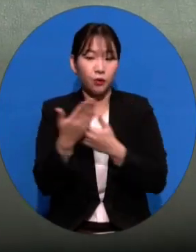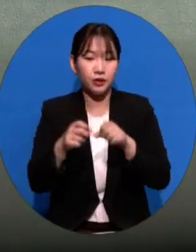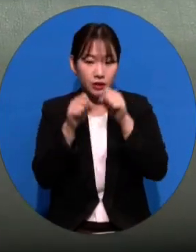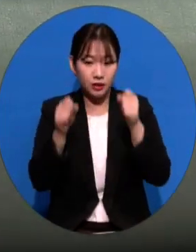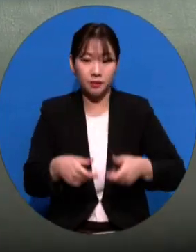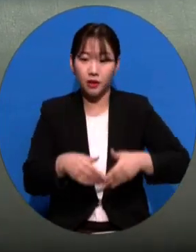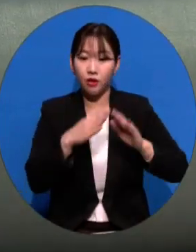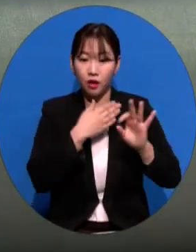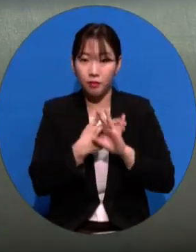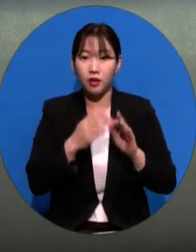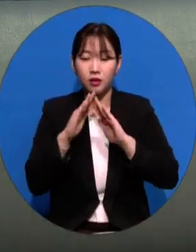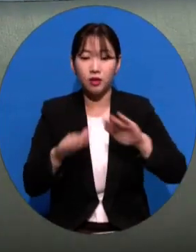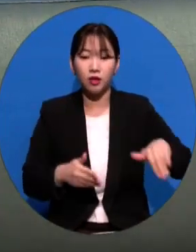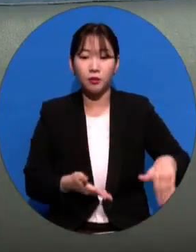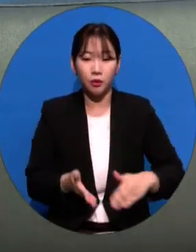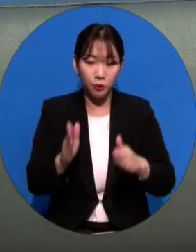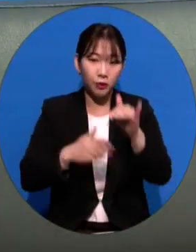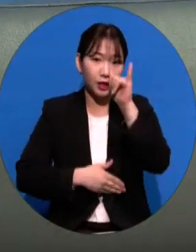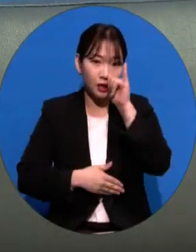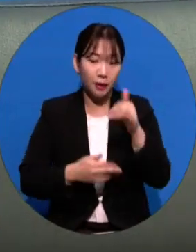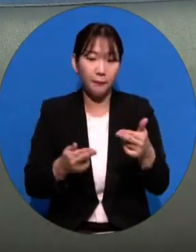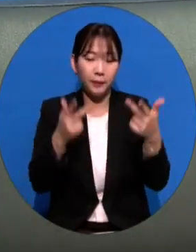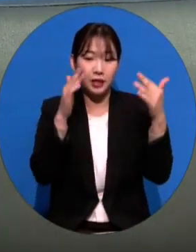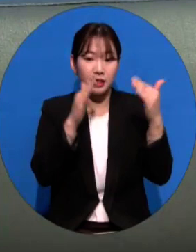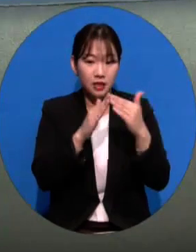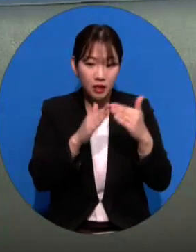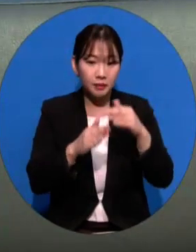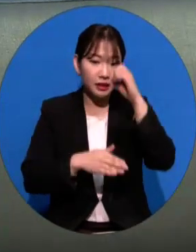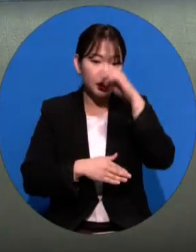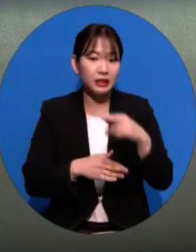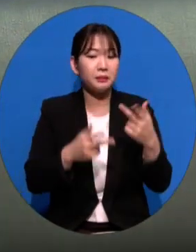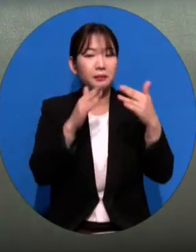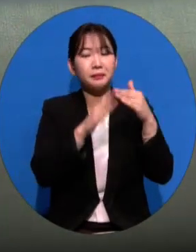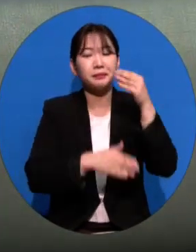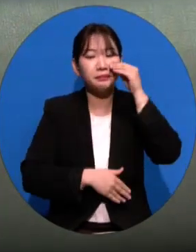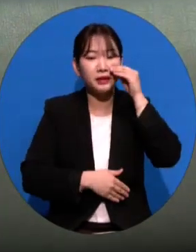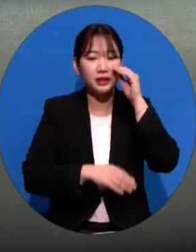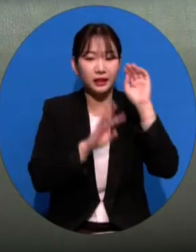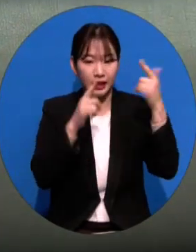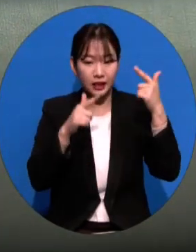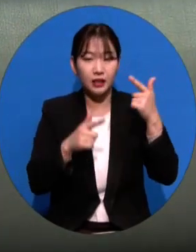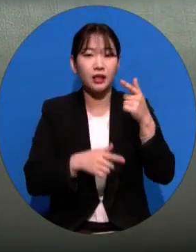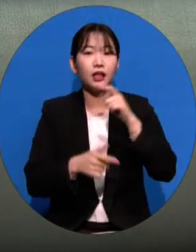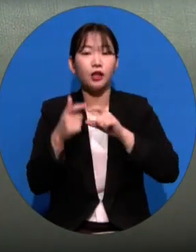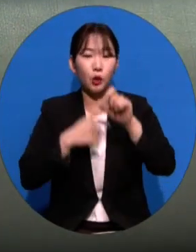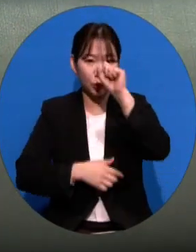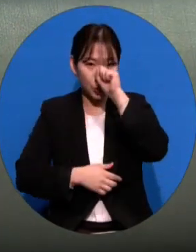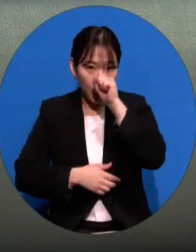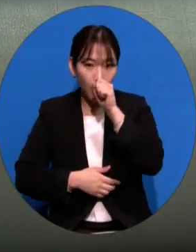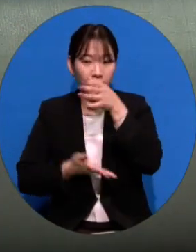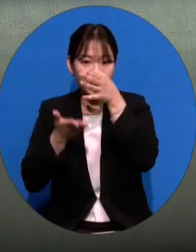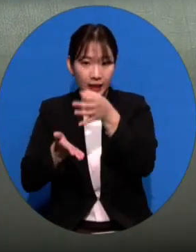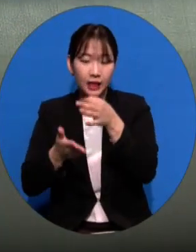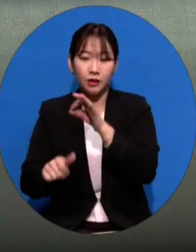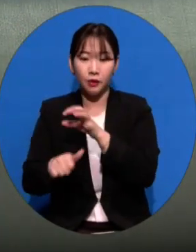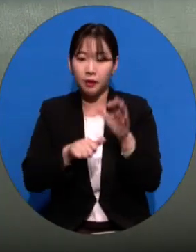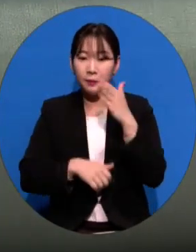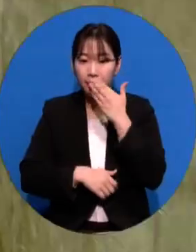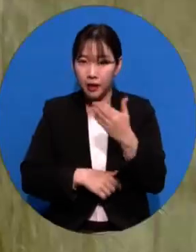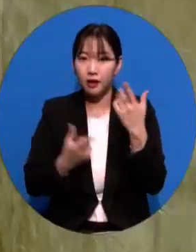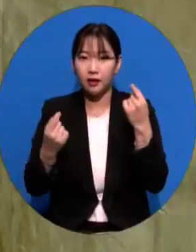한다면 우리 보여 있는 빈집이 그냥 빈집으로 방치가 되는게 아니라 좋은 자산을 활용되지